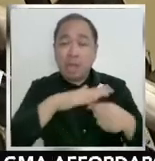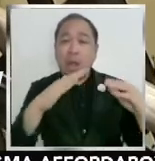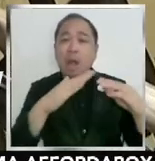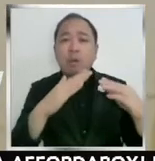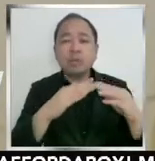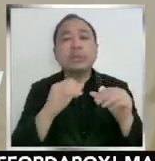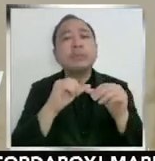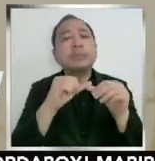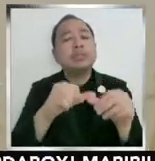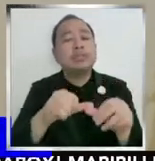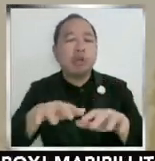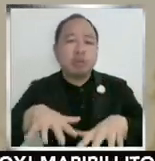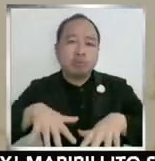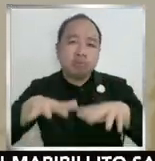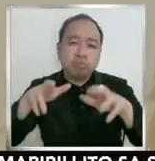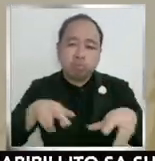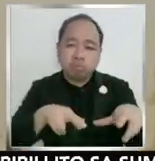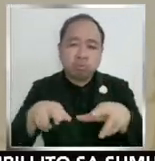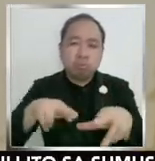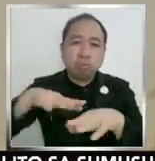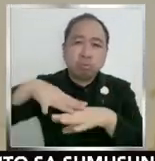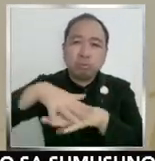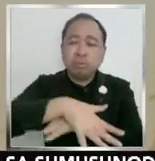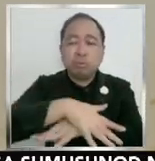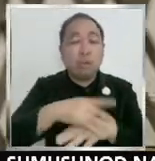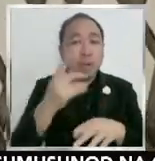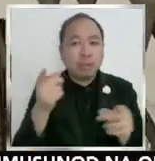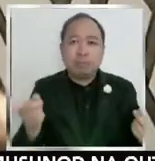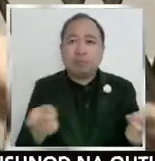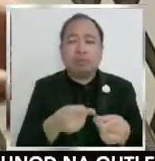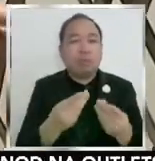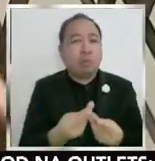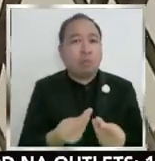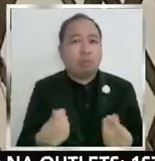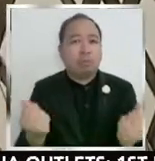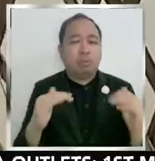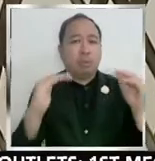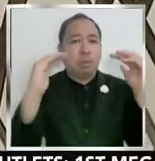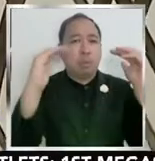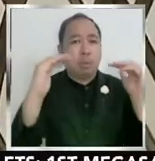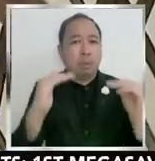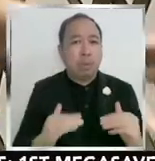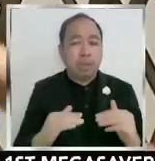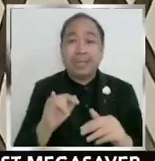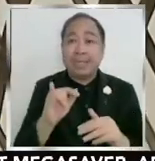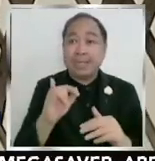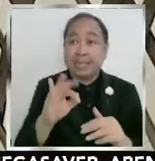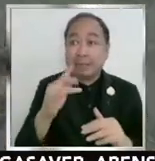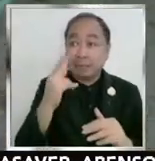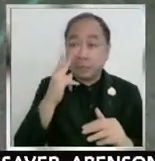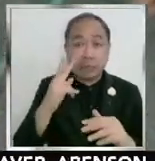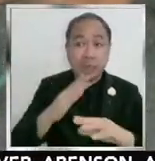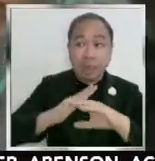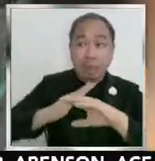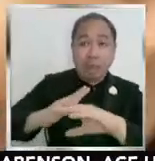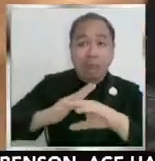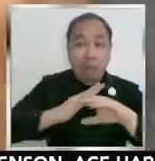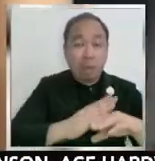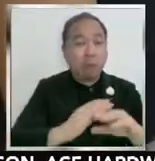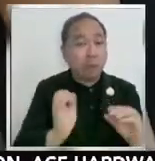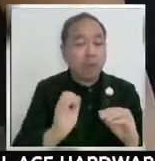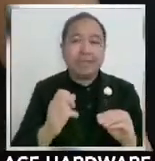at panandali ang humupa ang baha. Kung wala kayong harang... Baha, malaki na po yung tubig niyan. Pasok po lahat yan. Yan po